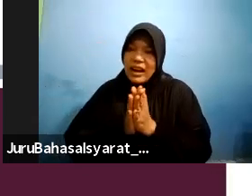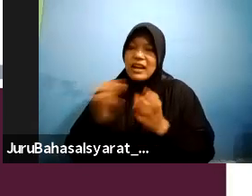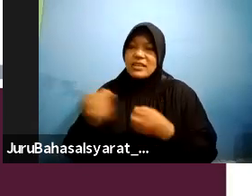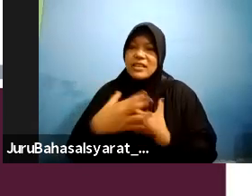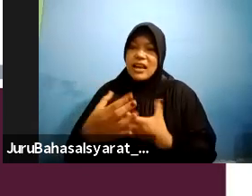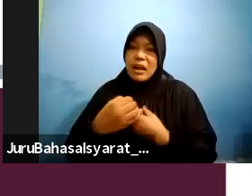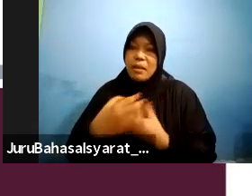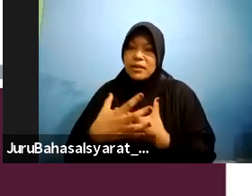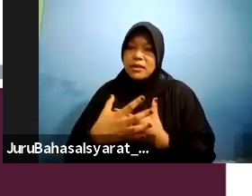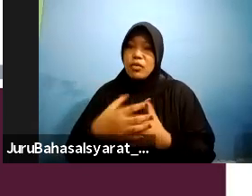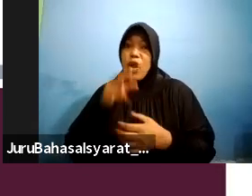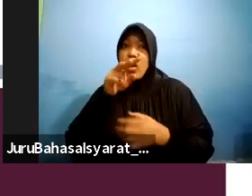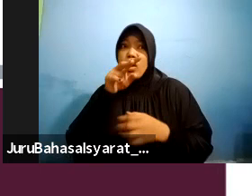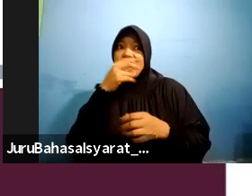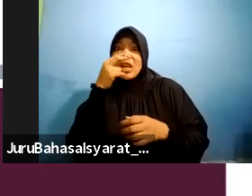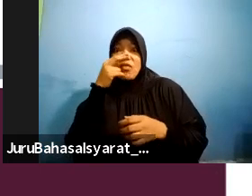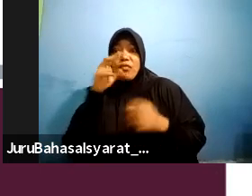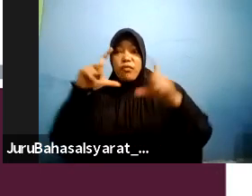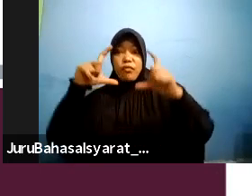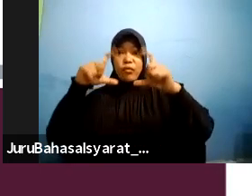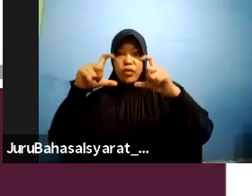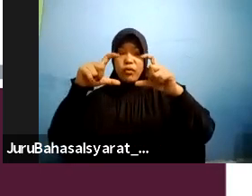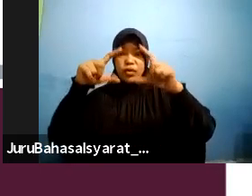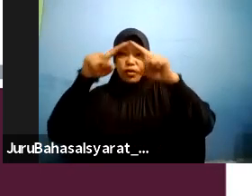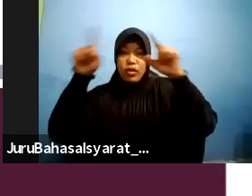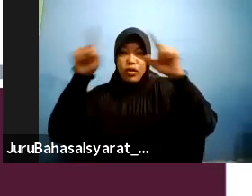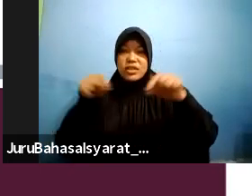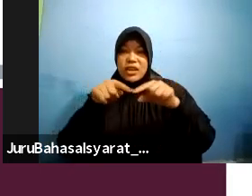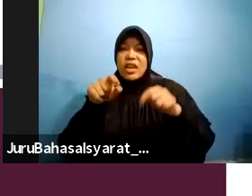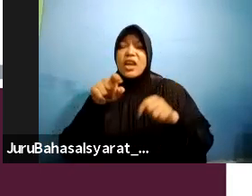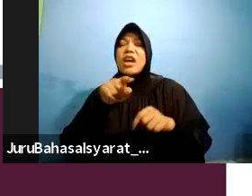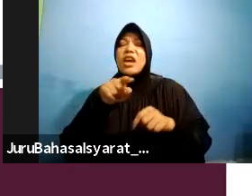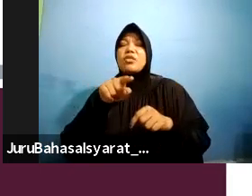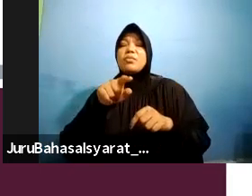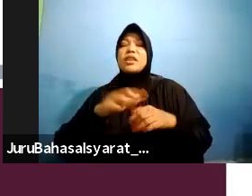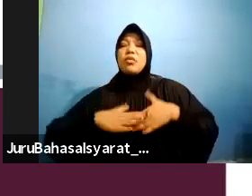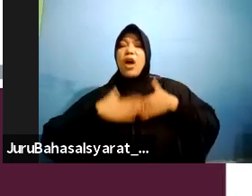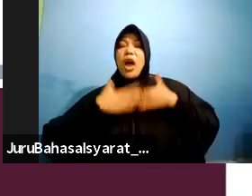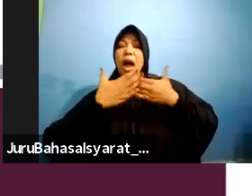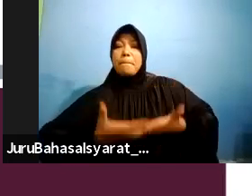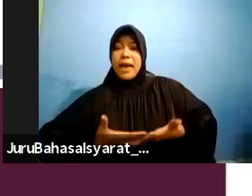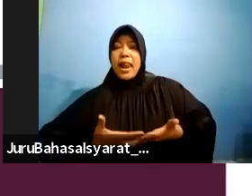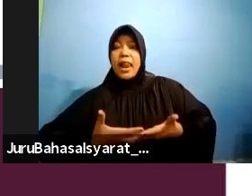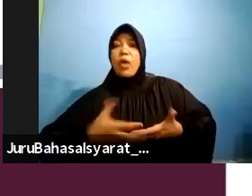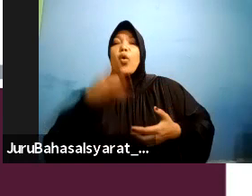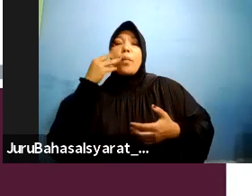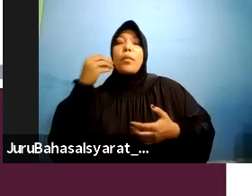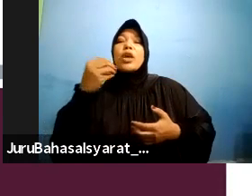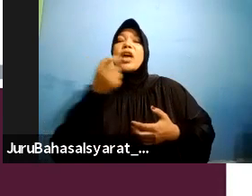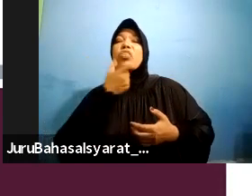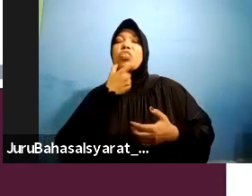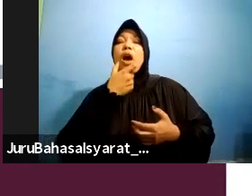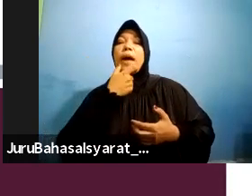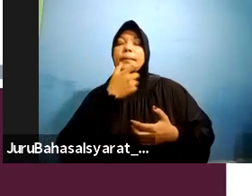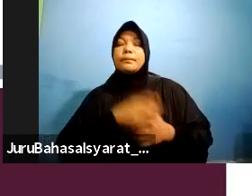ada gambaran pneumonia. Dan ini dapat terjadi pada ibu hamil di usia yang tua. Kemudian risiko tentu